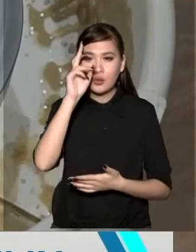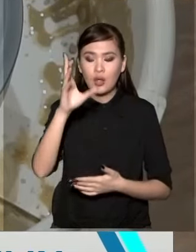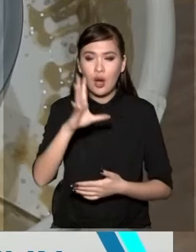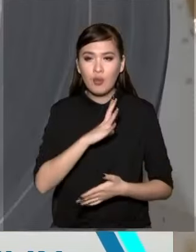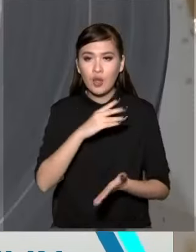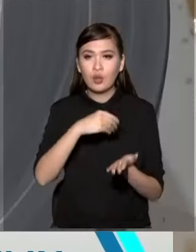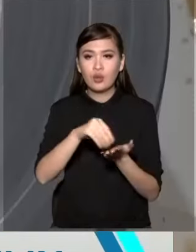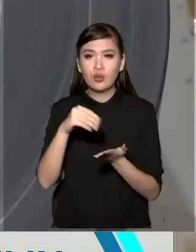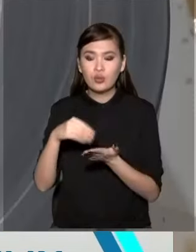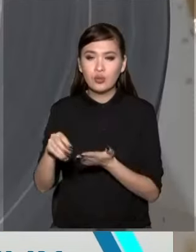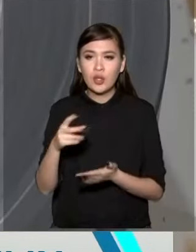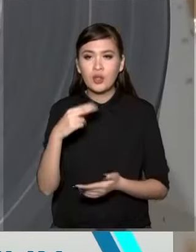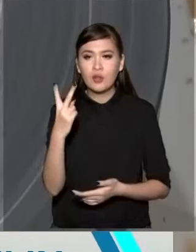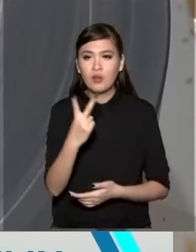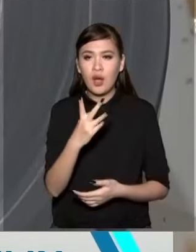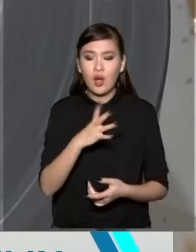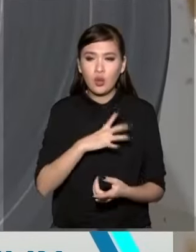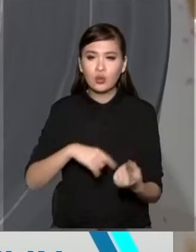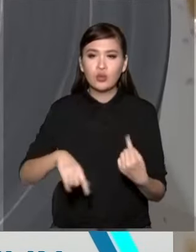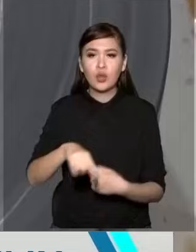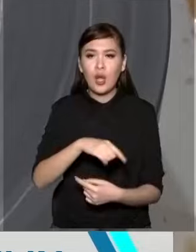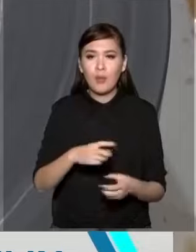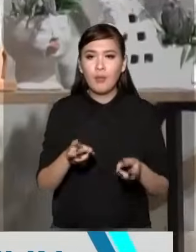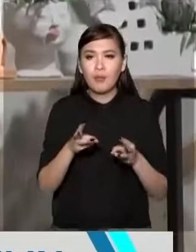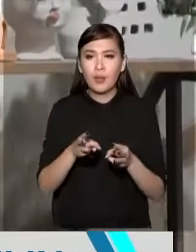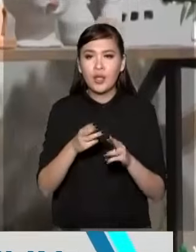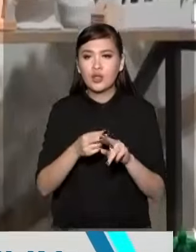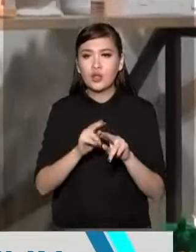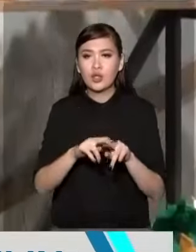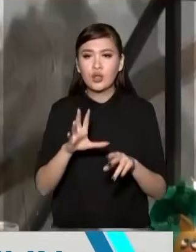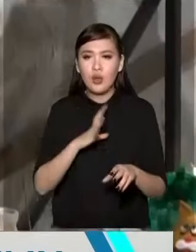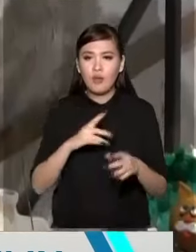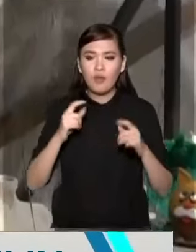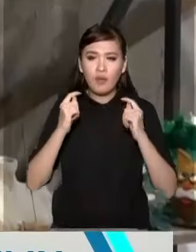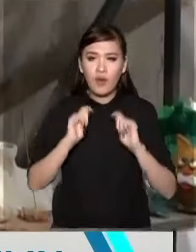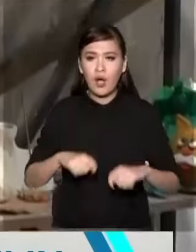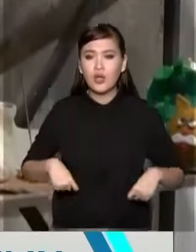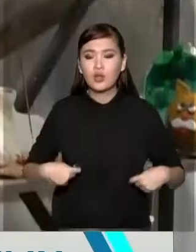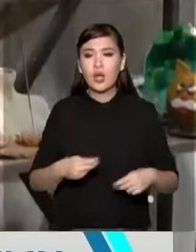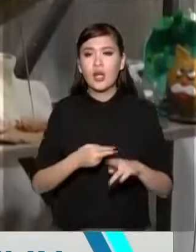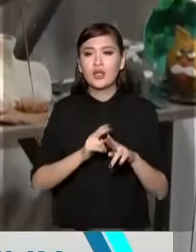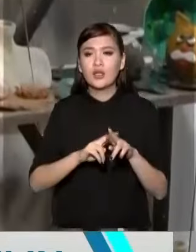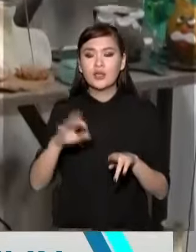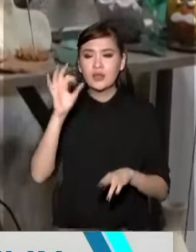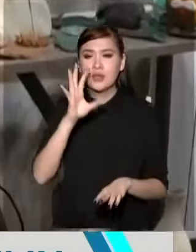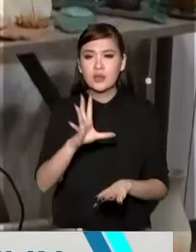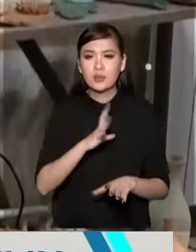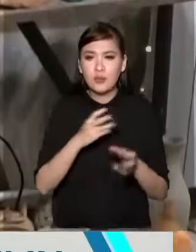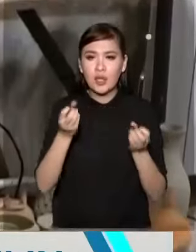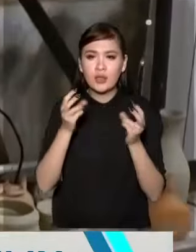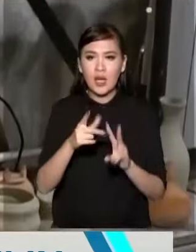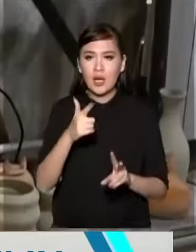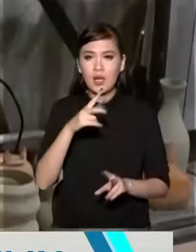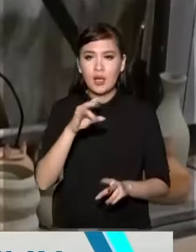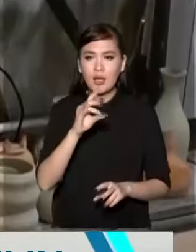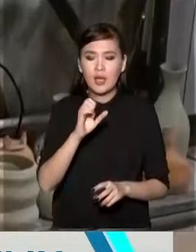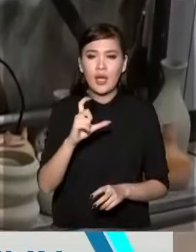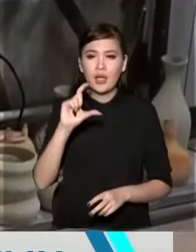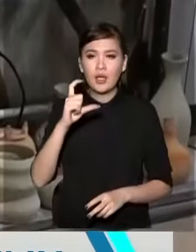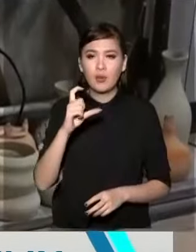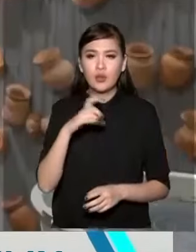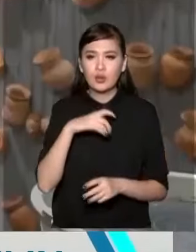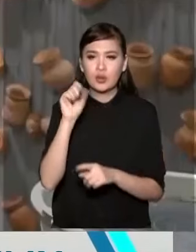купила оборудование. 2 гончарных круга, печь для обжига, инструменты, фартуки. Специальную обработанную глину заказывают в городе